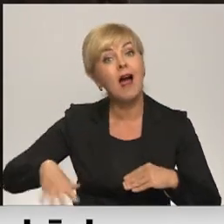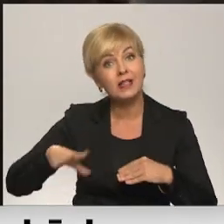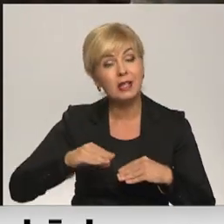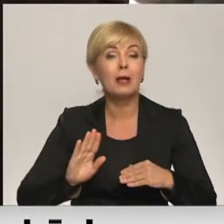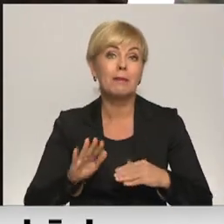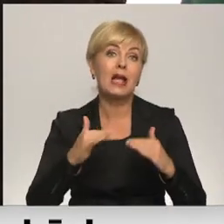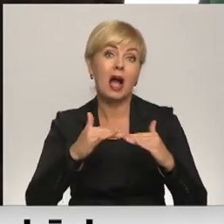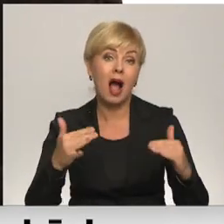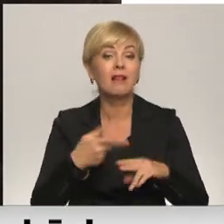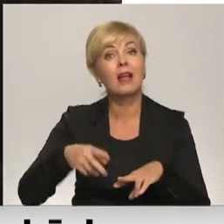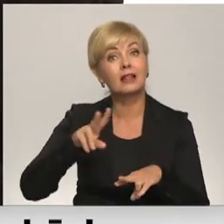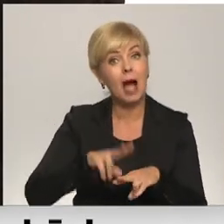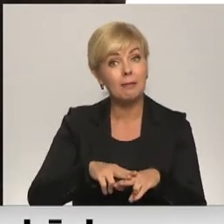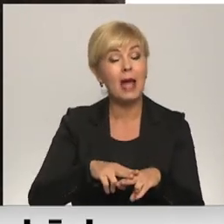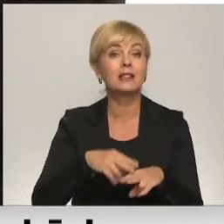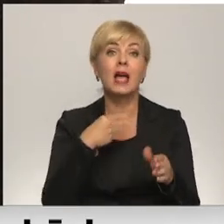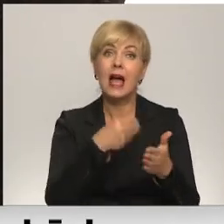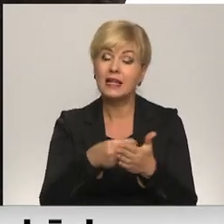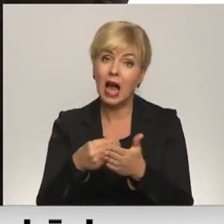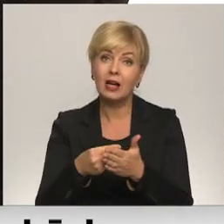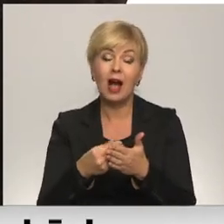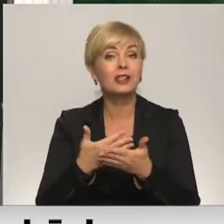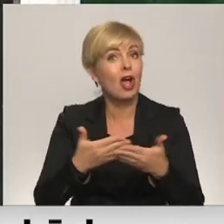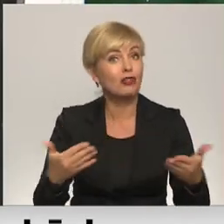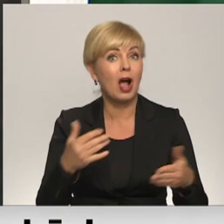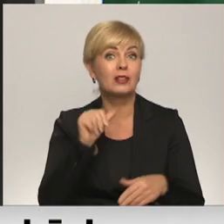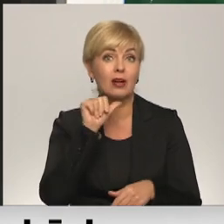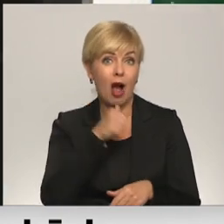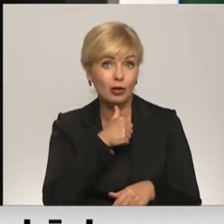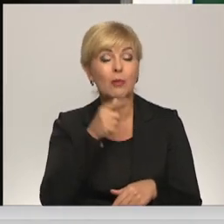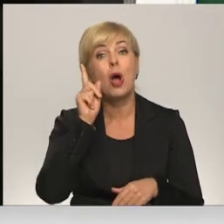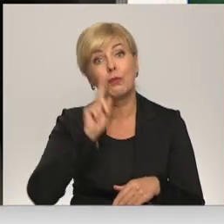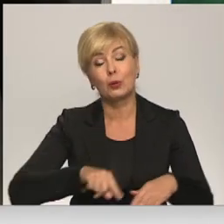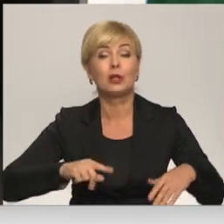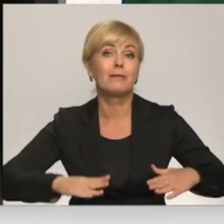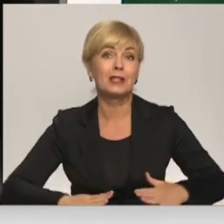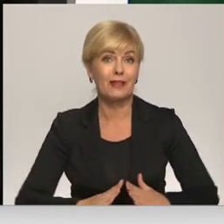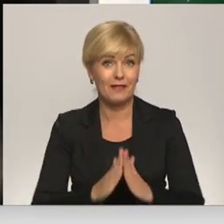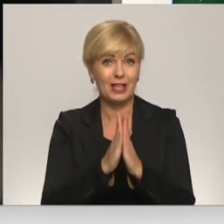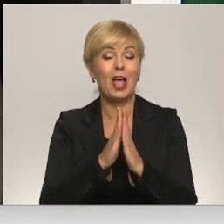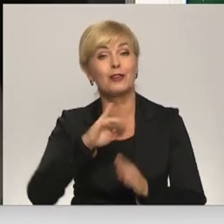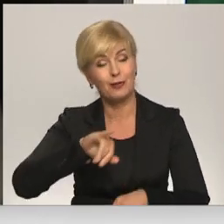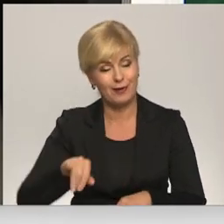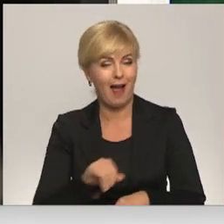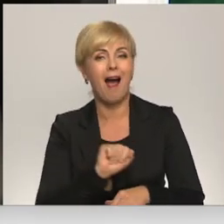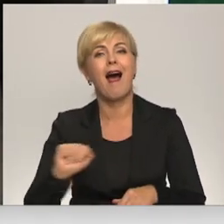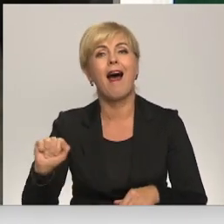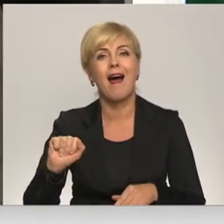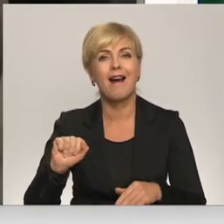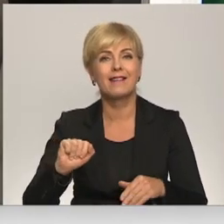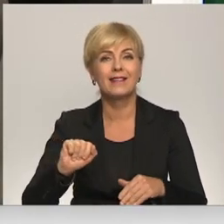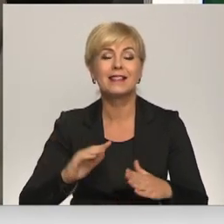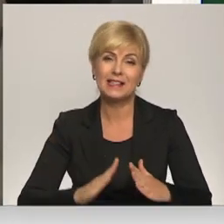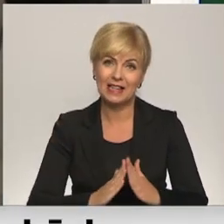pie galda, tāpēc jāsāk iegādāties visādi gardumi. Protams, ka svinēšu. Jā, protams, svinēšu, jā.